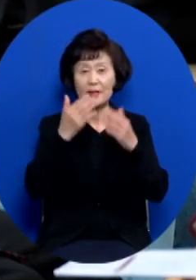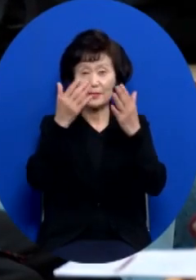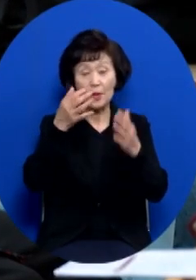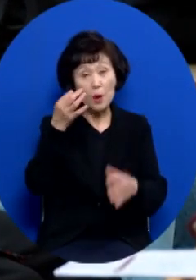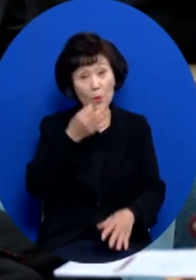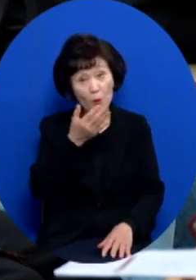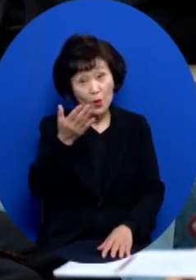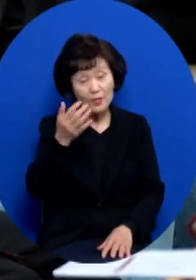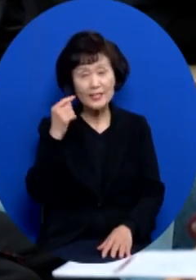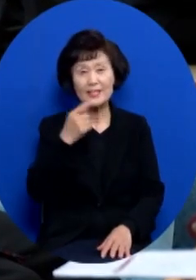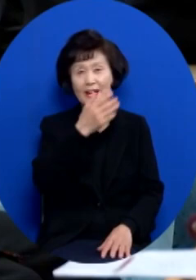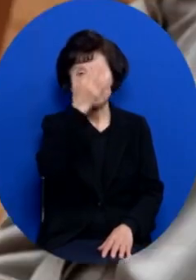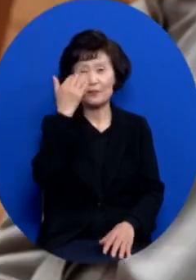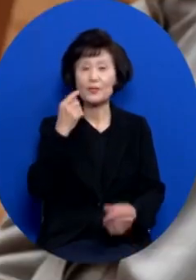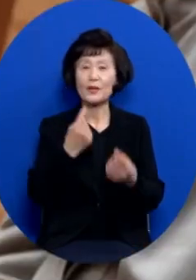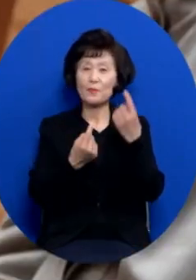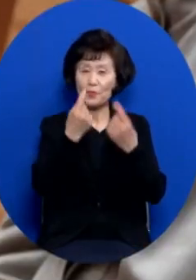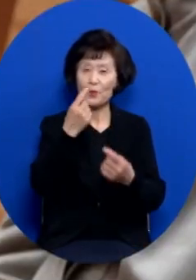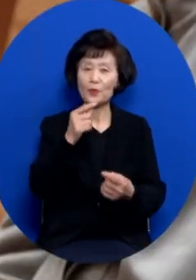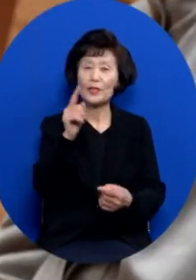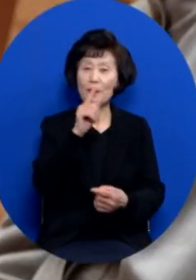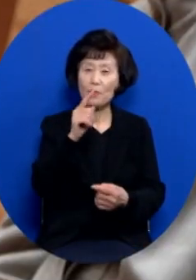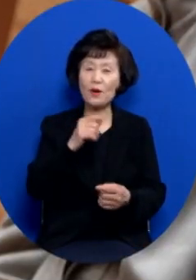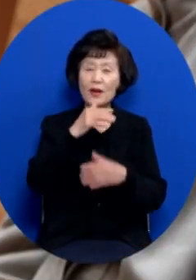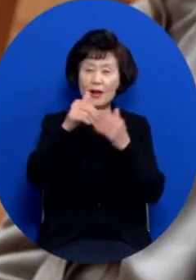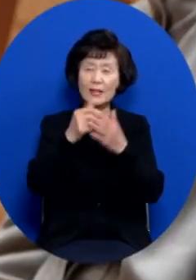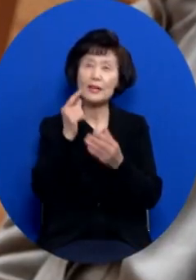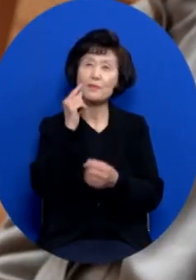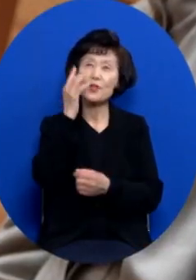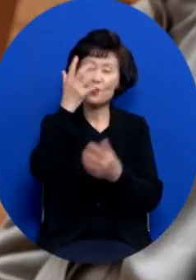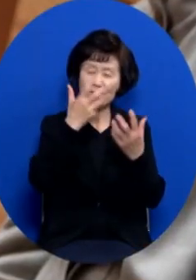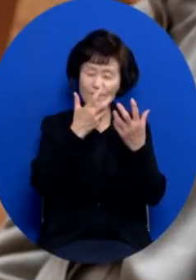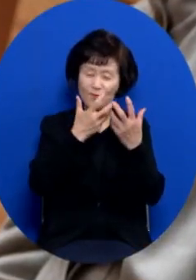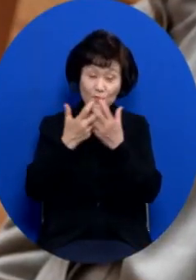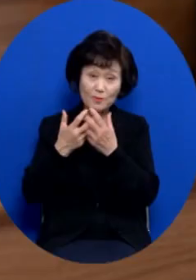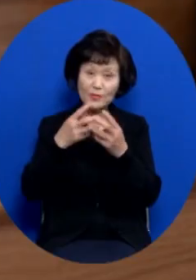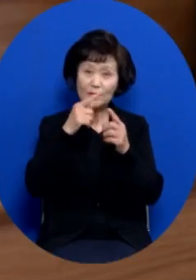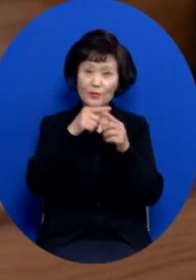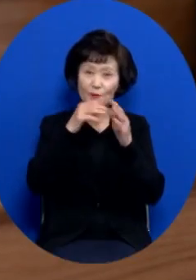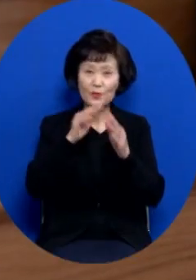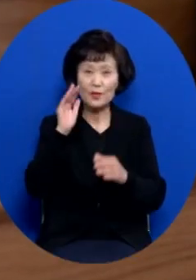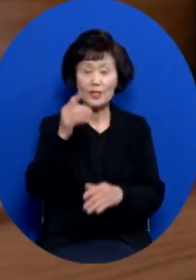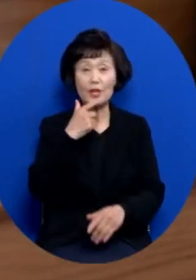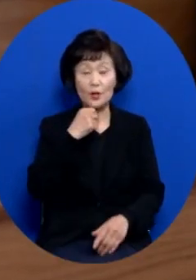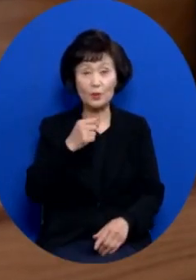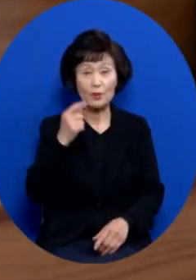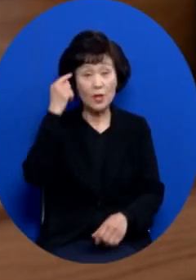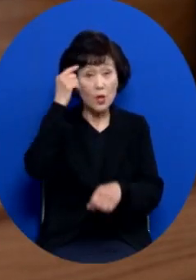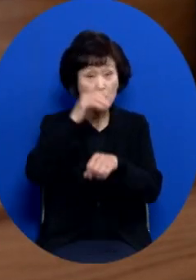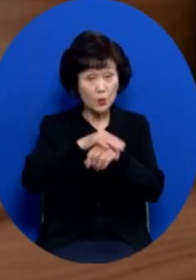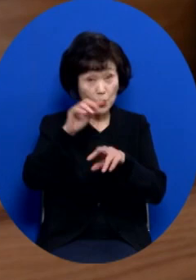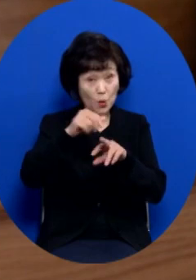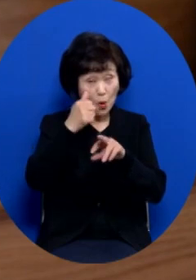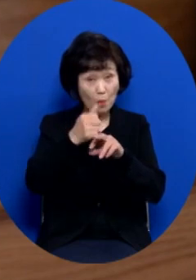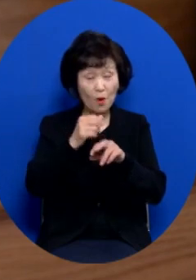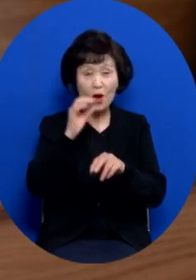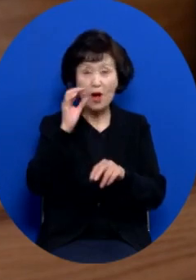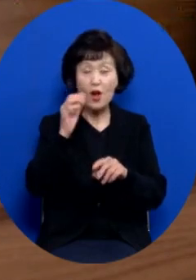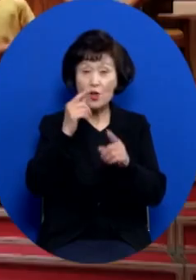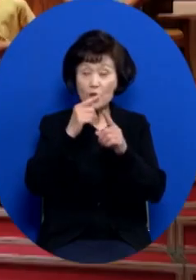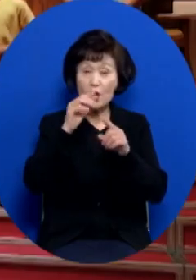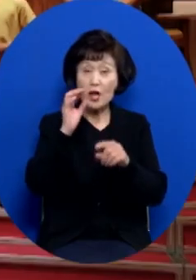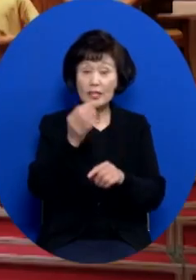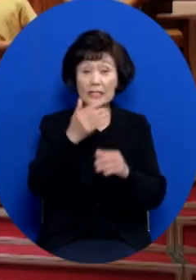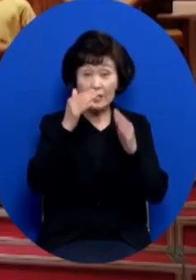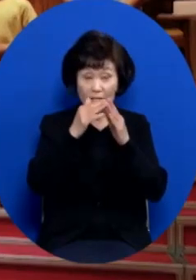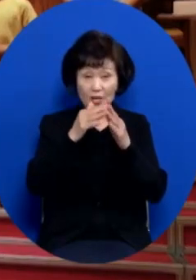아름다움보다 가장 중요한 본질은 하나님의 영광이 가득한 교회가 되길 바란다며 솔로몬 성전 건축처럼 이 성전의 주인은